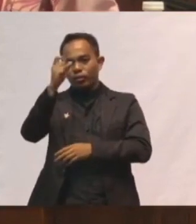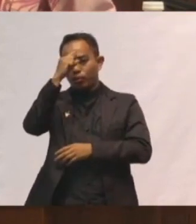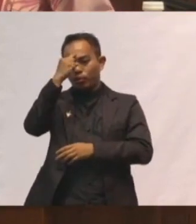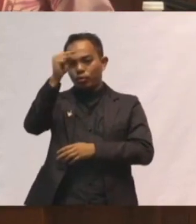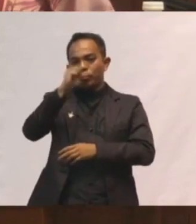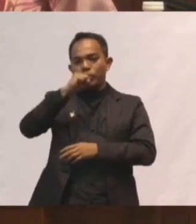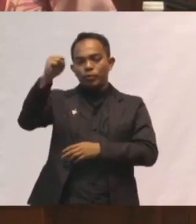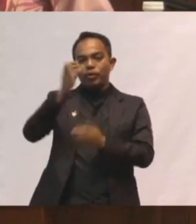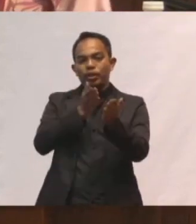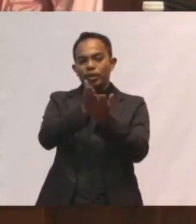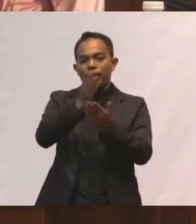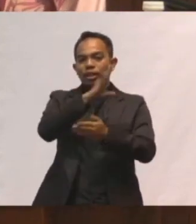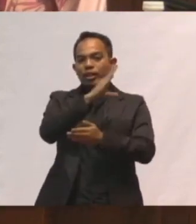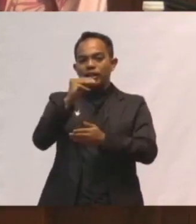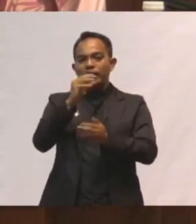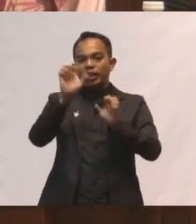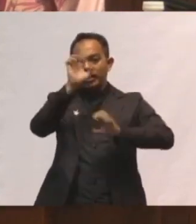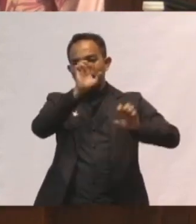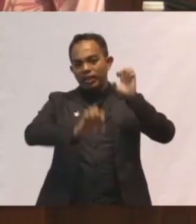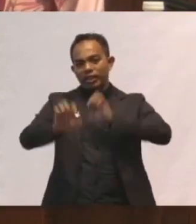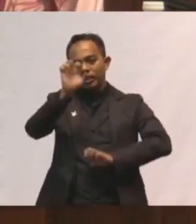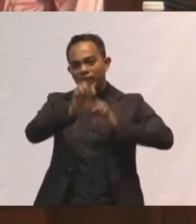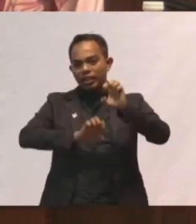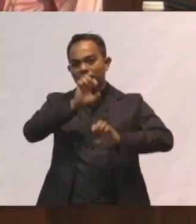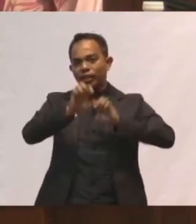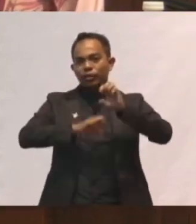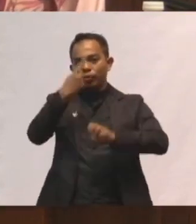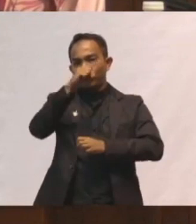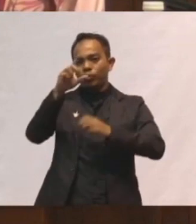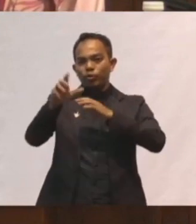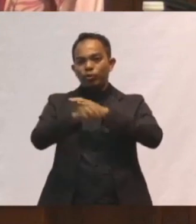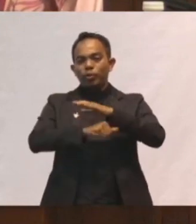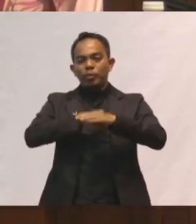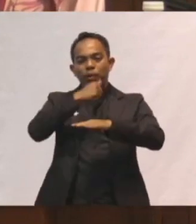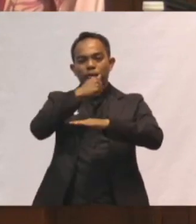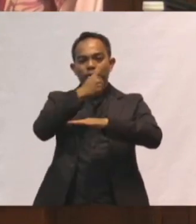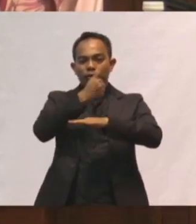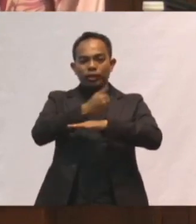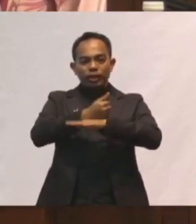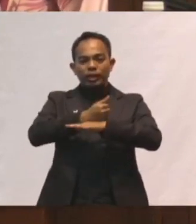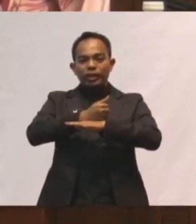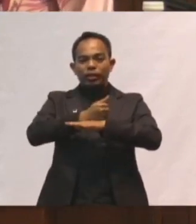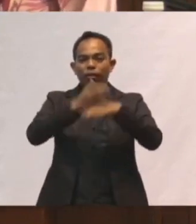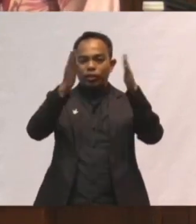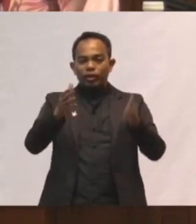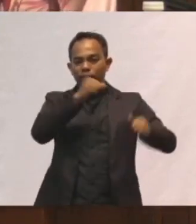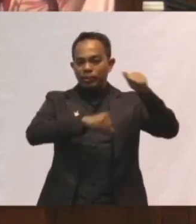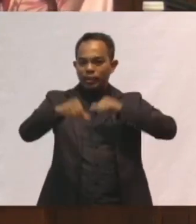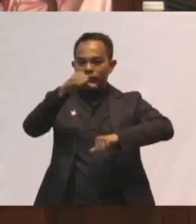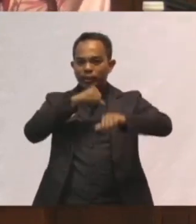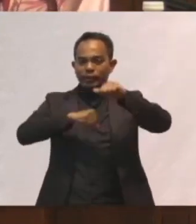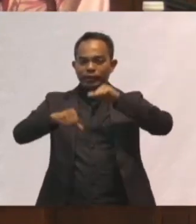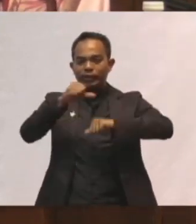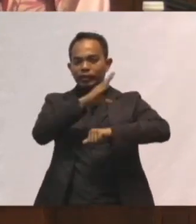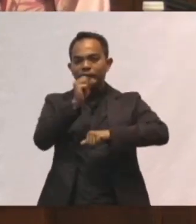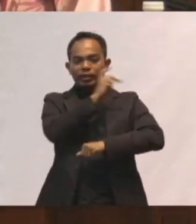hak-hak dan nilai-nilai Islami serta membangunkan golongan belia yang berilmu, beradab dan berakhlak mulia. Dan sehingga hari